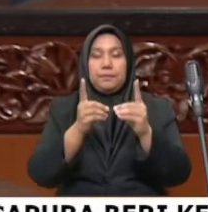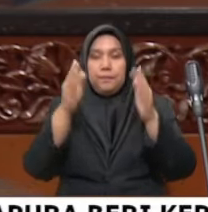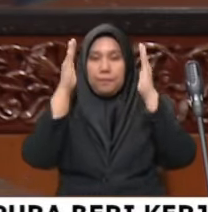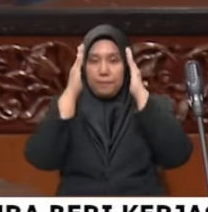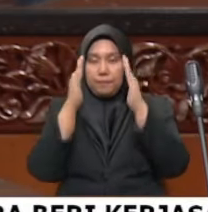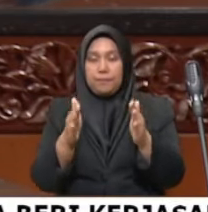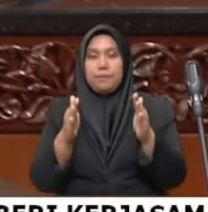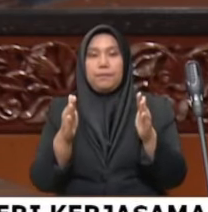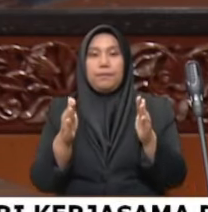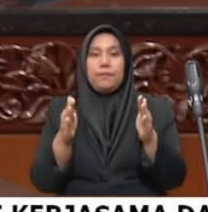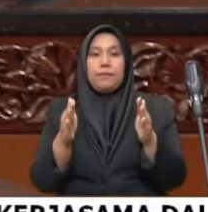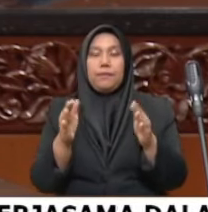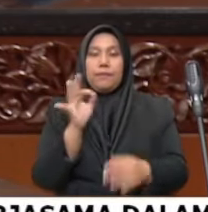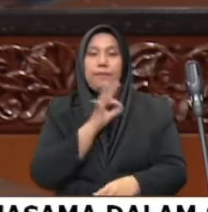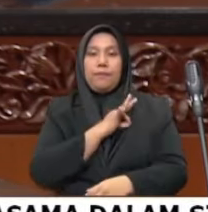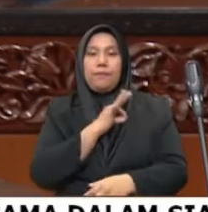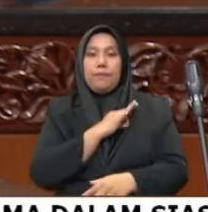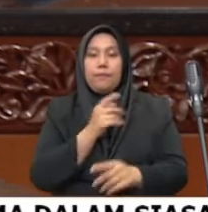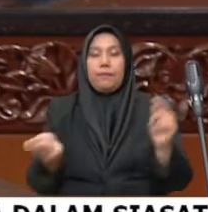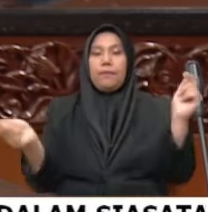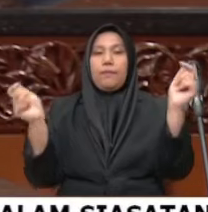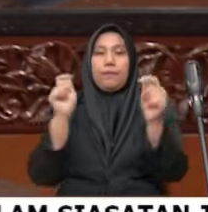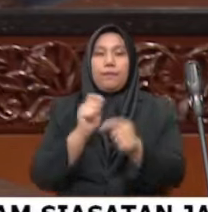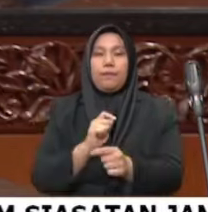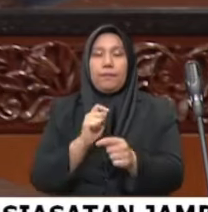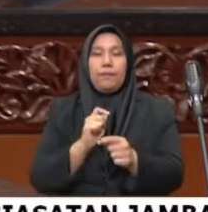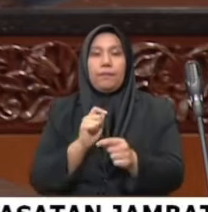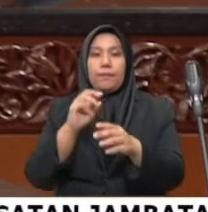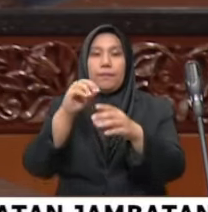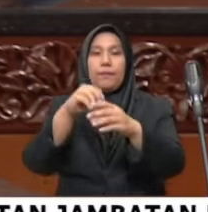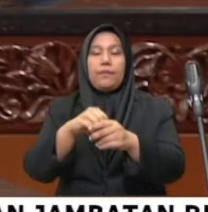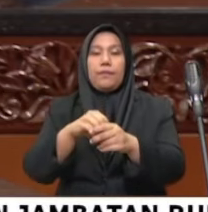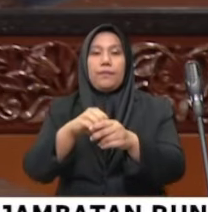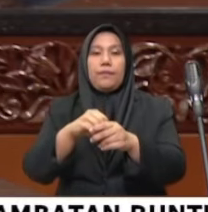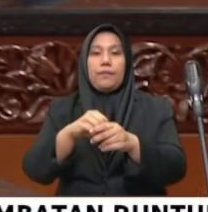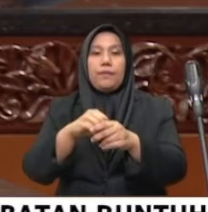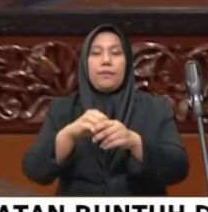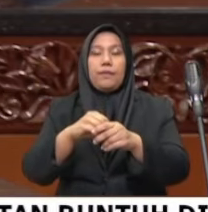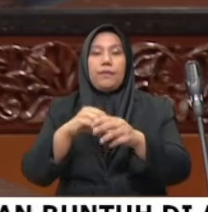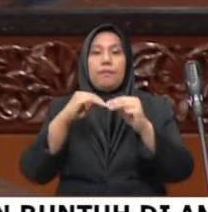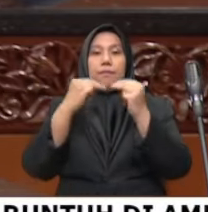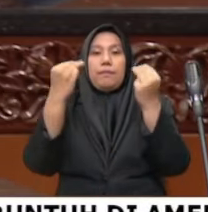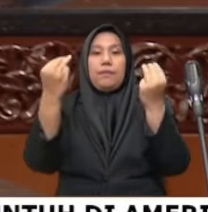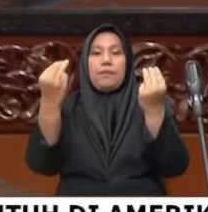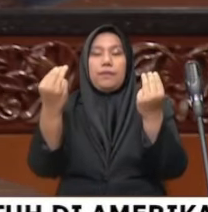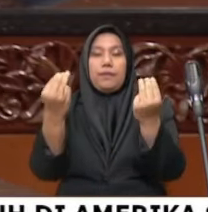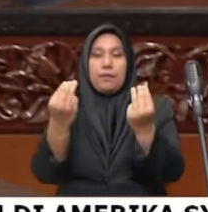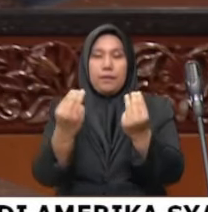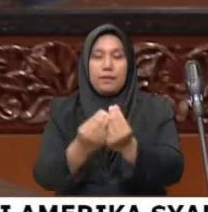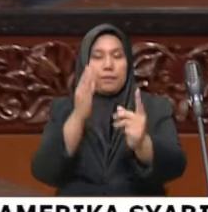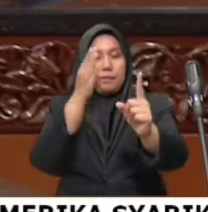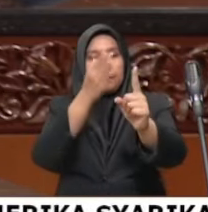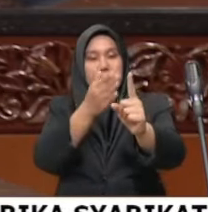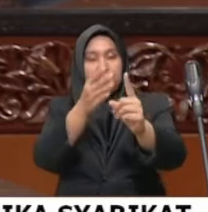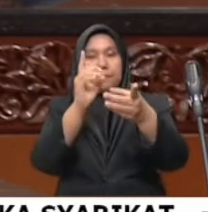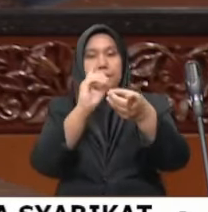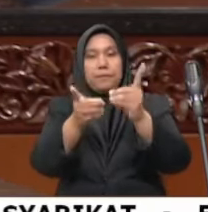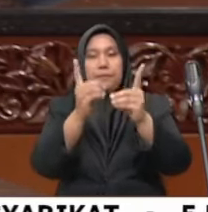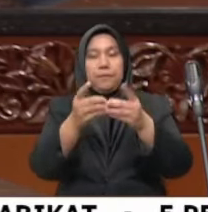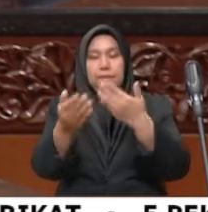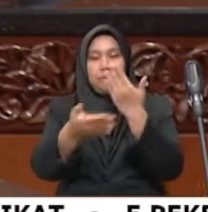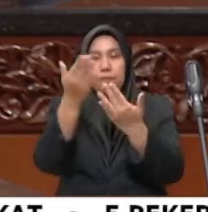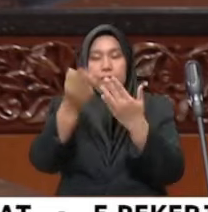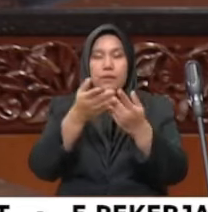memfokuskan kepada inisiatif transformatif dalam menyediakan masyarakat kalah pendigitalan untuk memudahkan